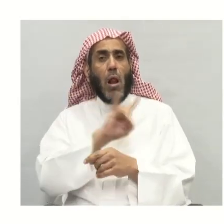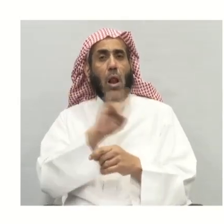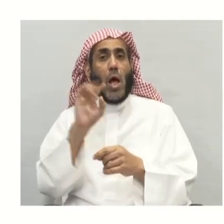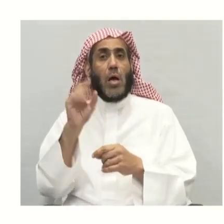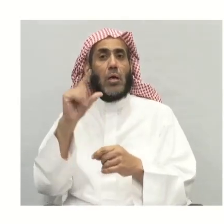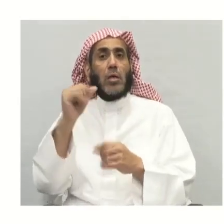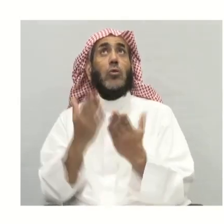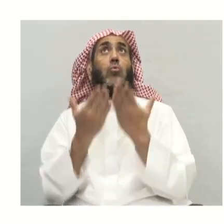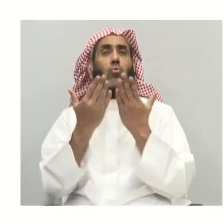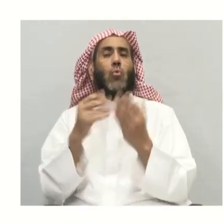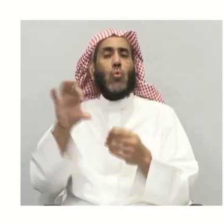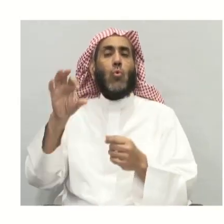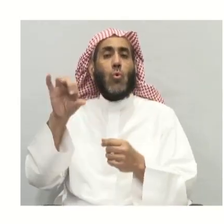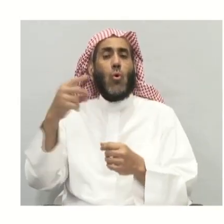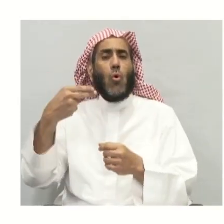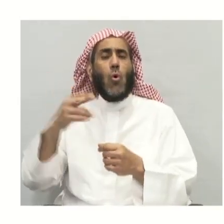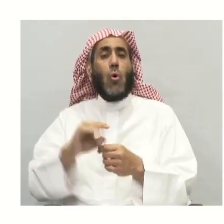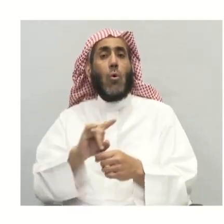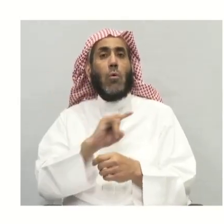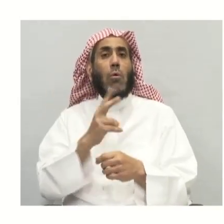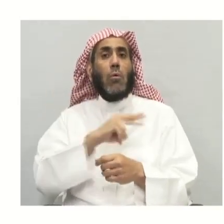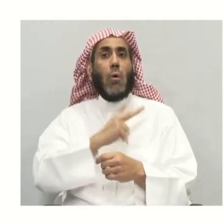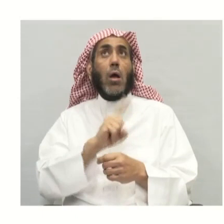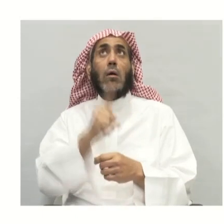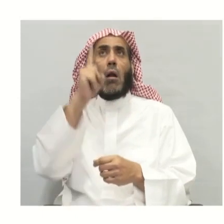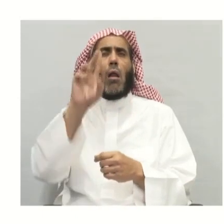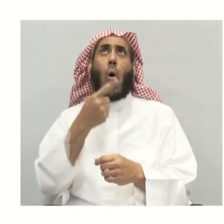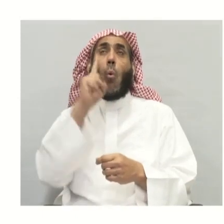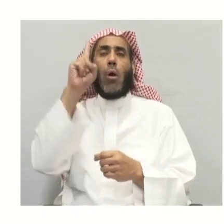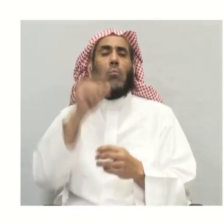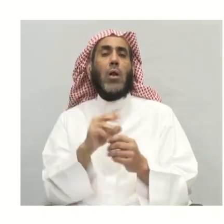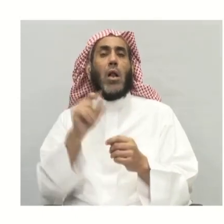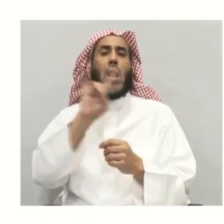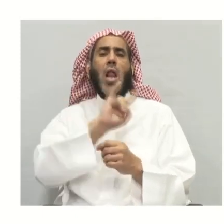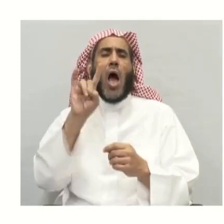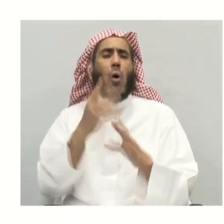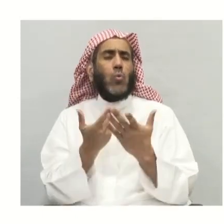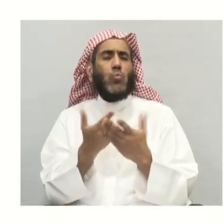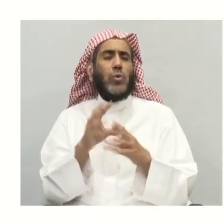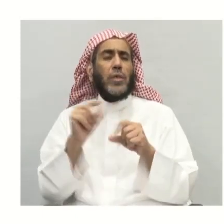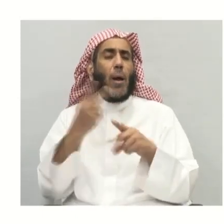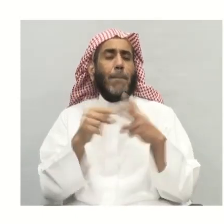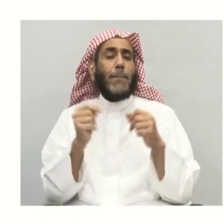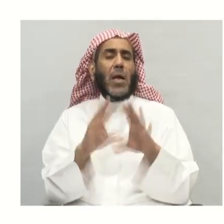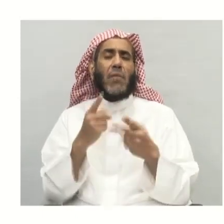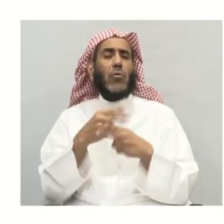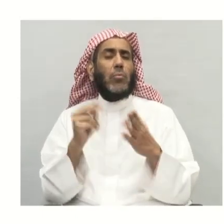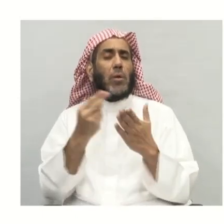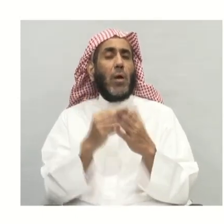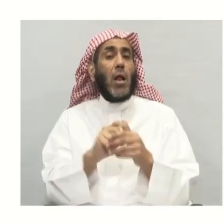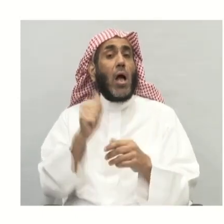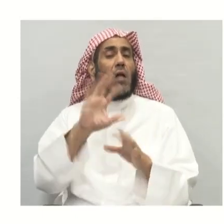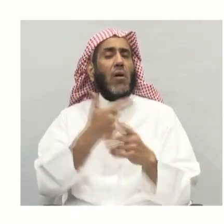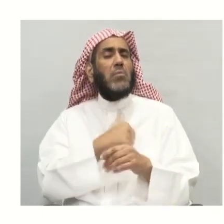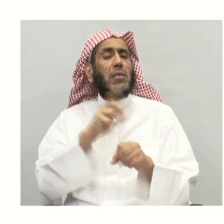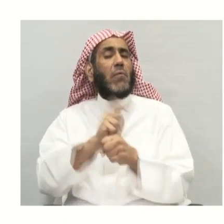غير الله نريد ان نحلل هذه الجمله نبدا باول كلمه وهي لا لا كيف نعربها هل هي